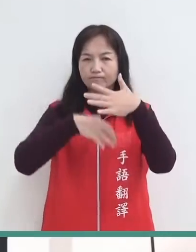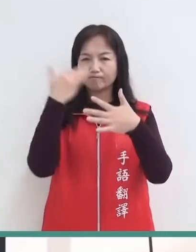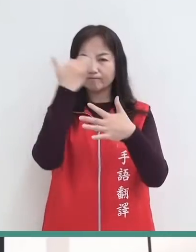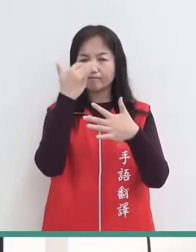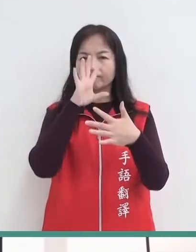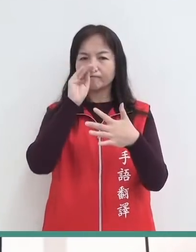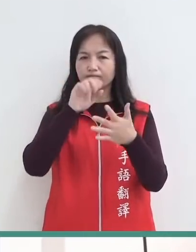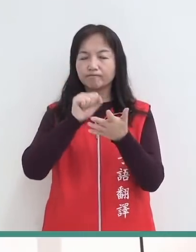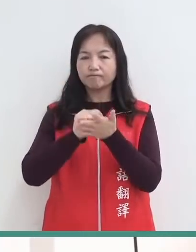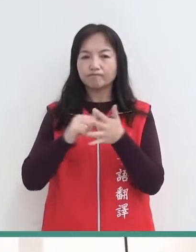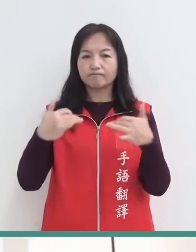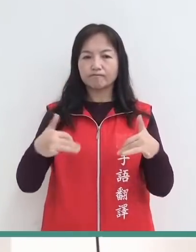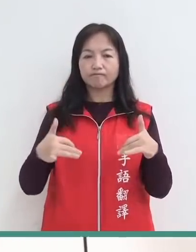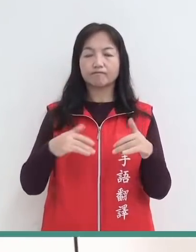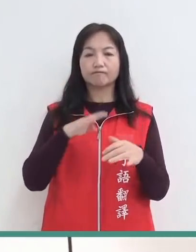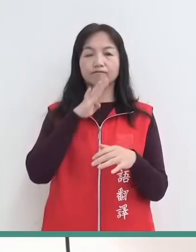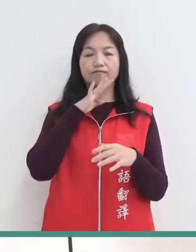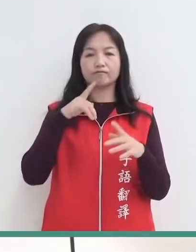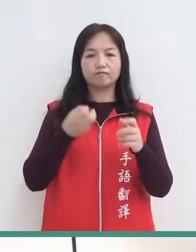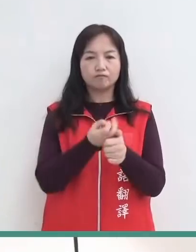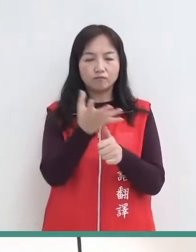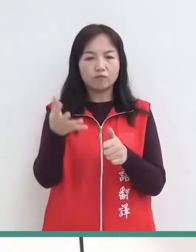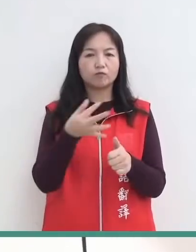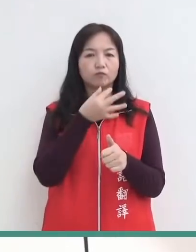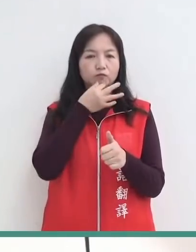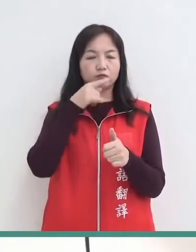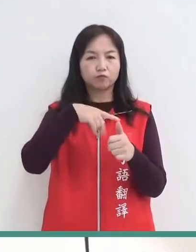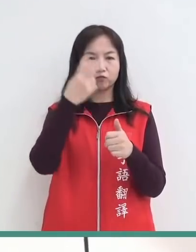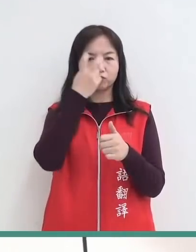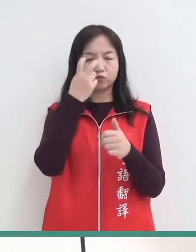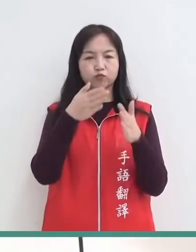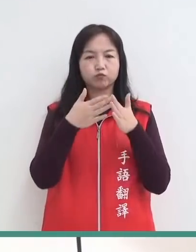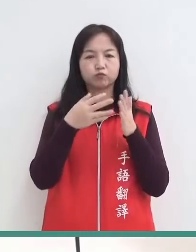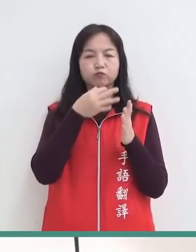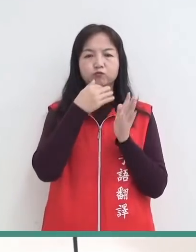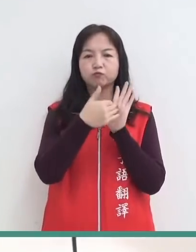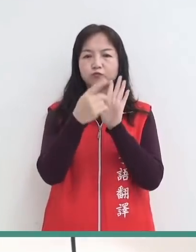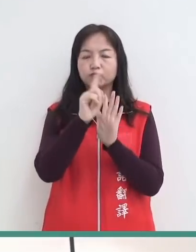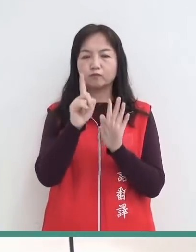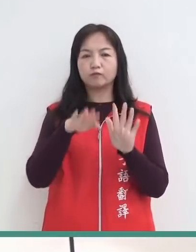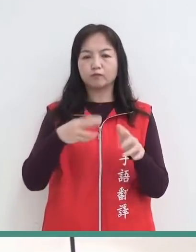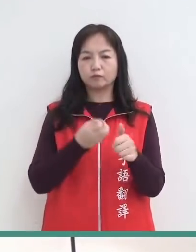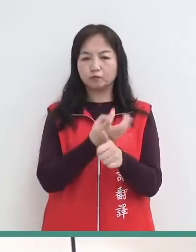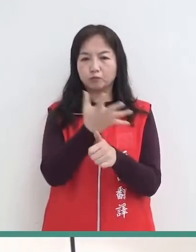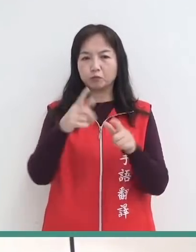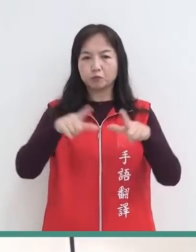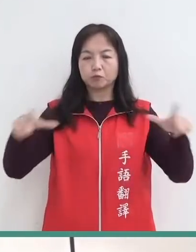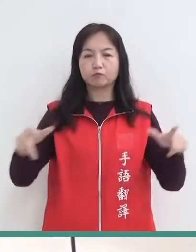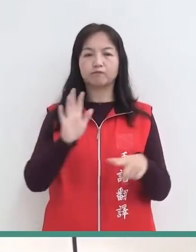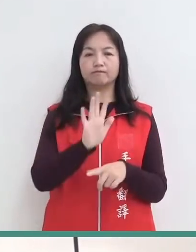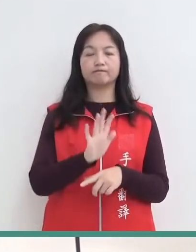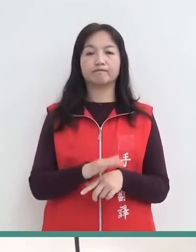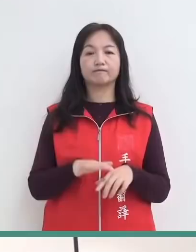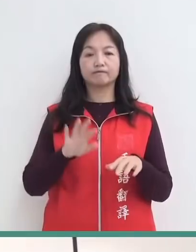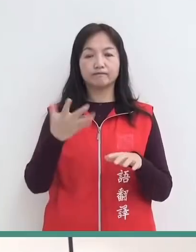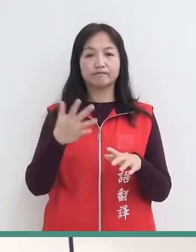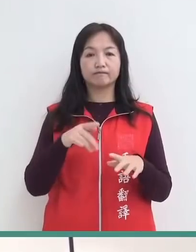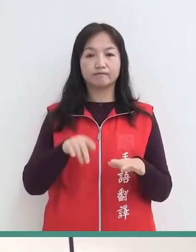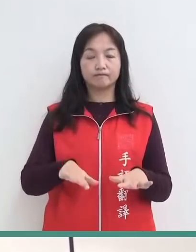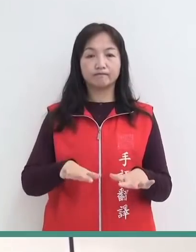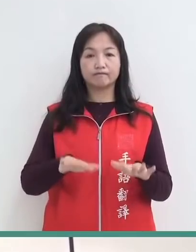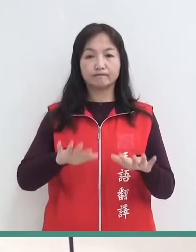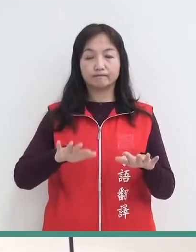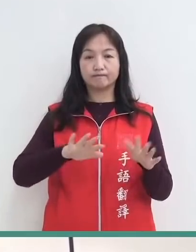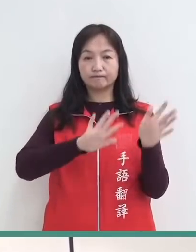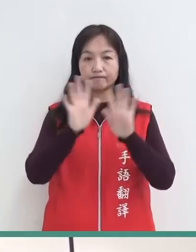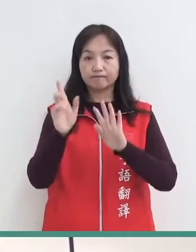数，找出潜藏的传播链，那避免哦这个传播链的扩大。但是在我们